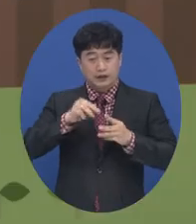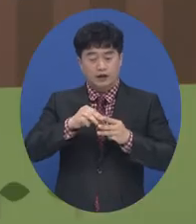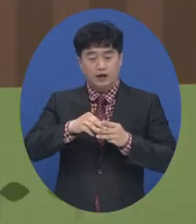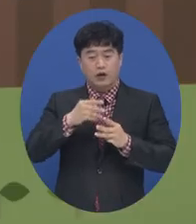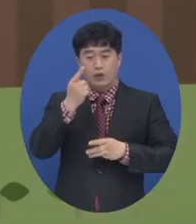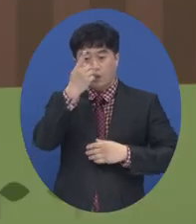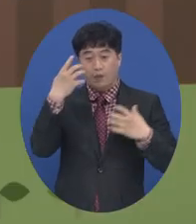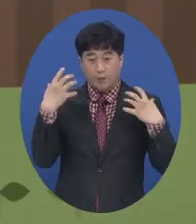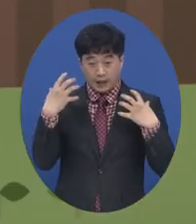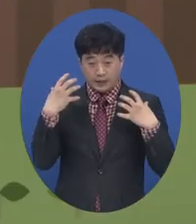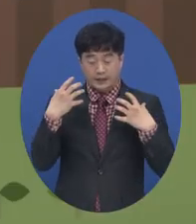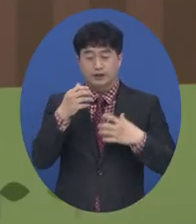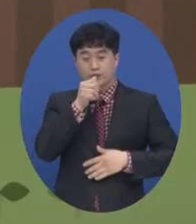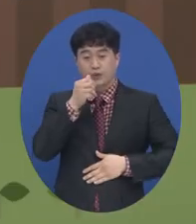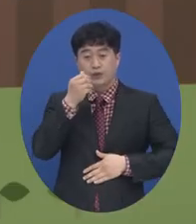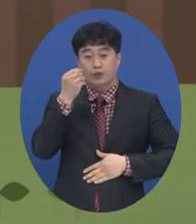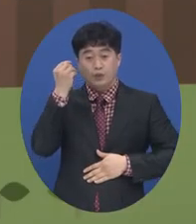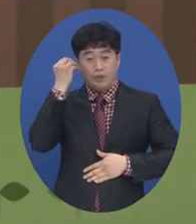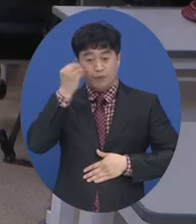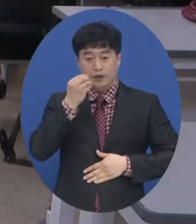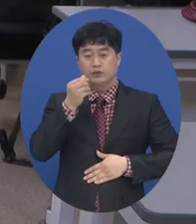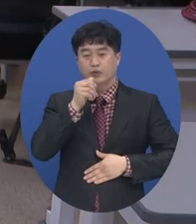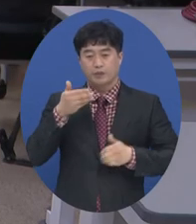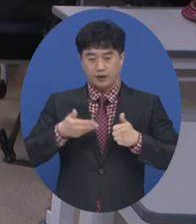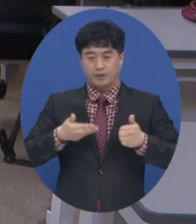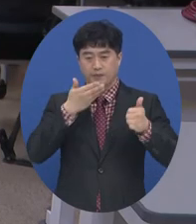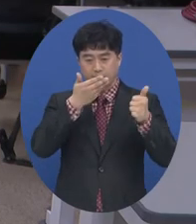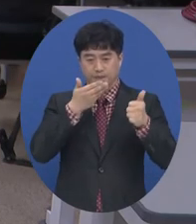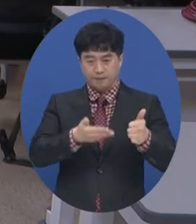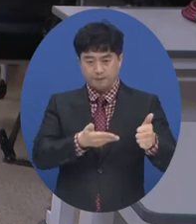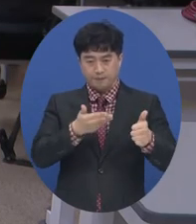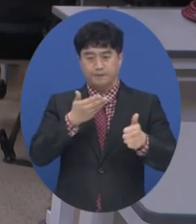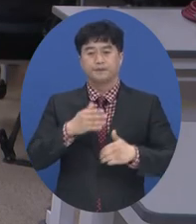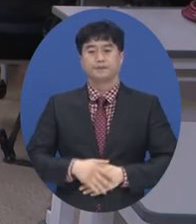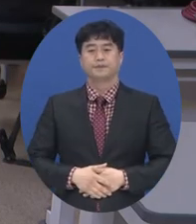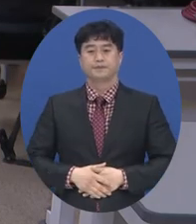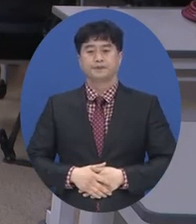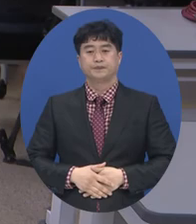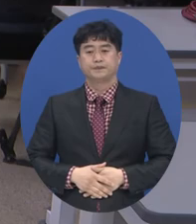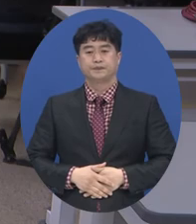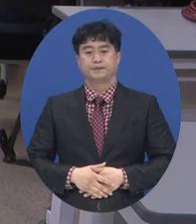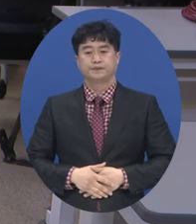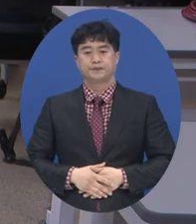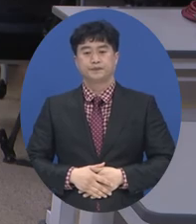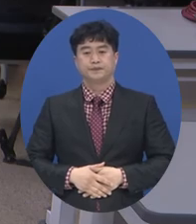홈페이지 에서 안내받을 수 있습니다 경기 짓기 b 최지원 입니다